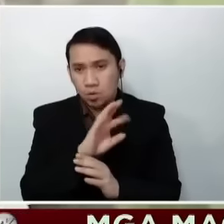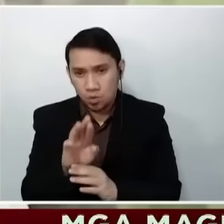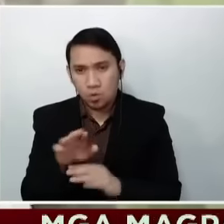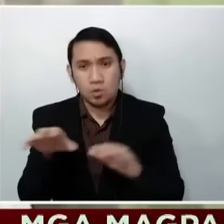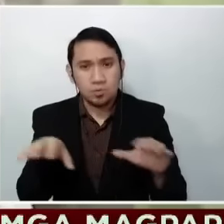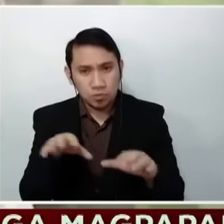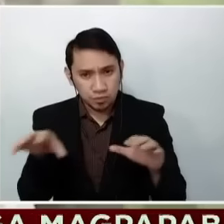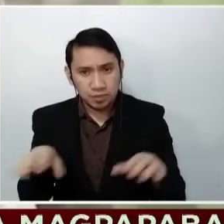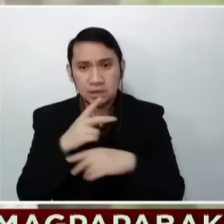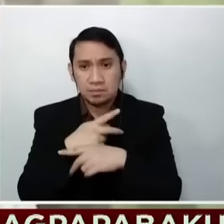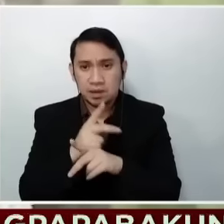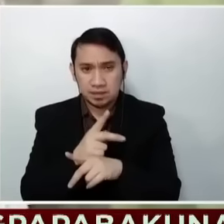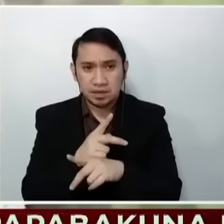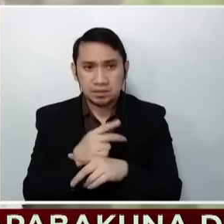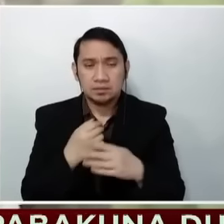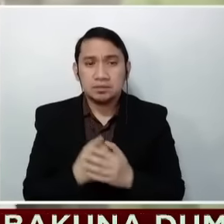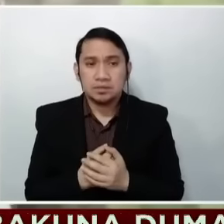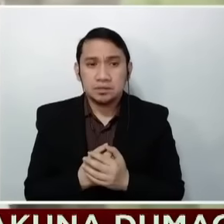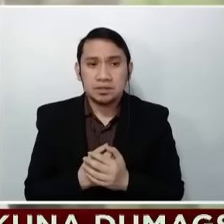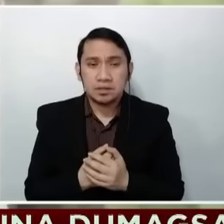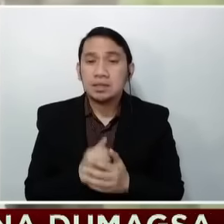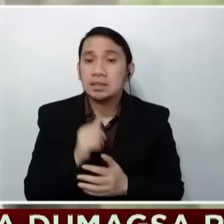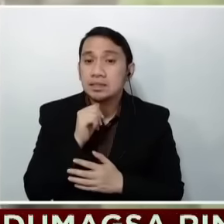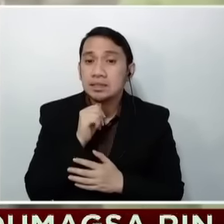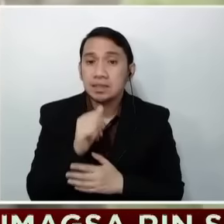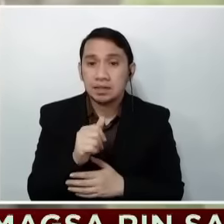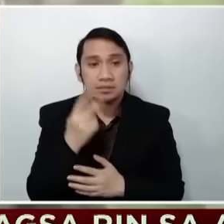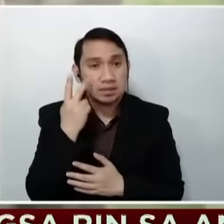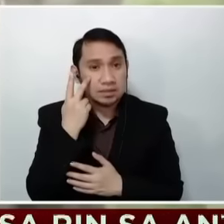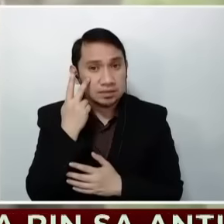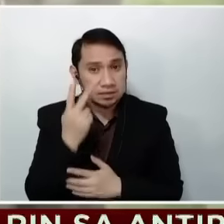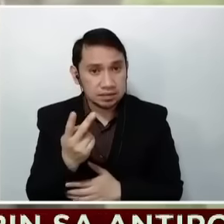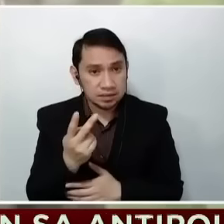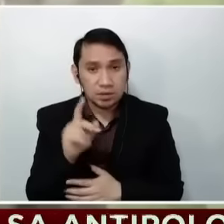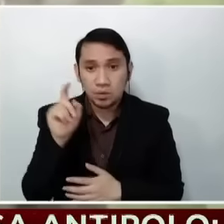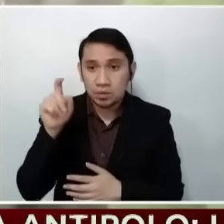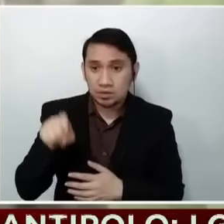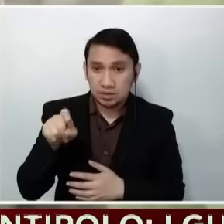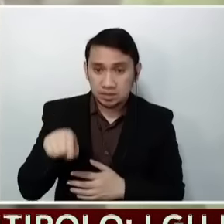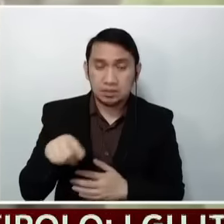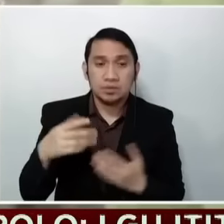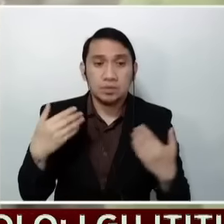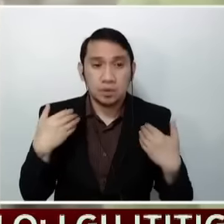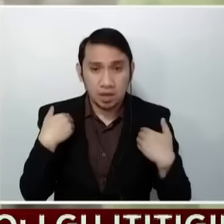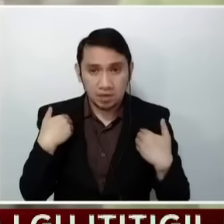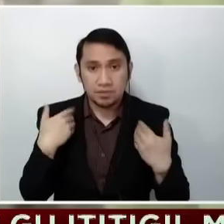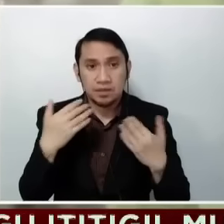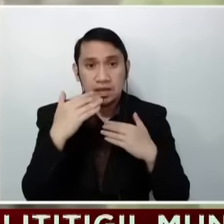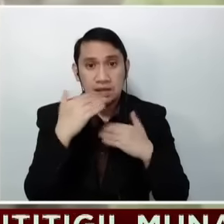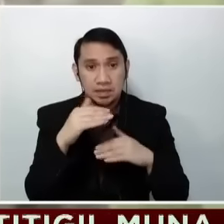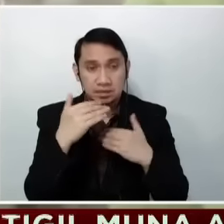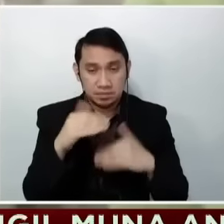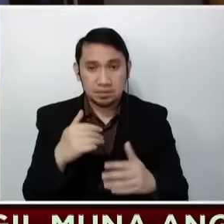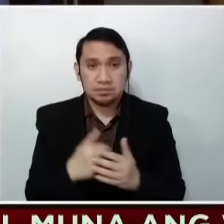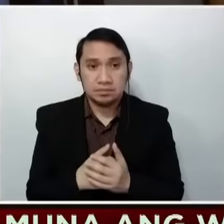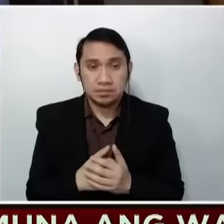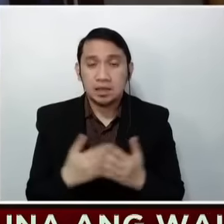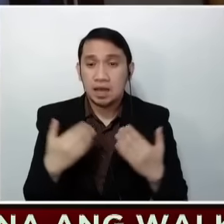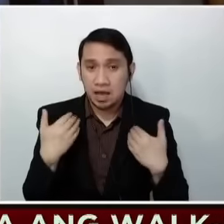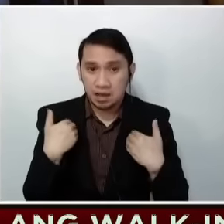sa loob ng retail, hindi na natin nakita ang need para maglagay ng purchase limit. Marami namang